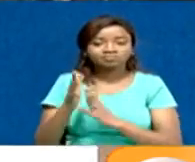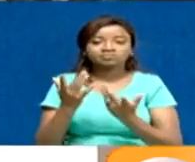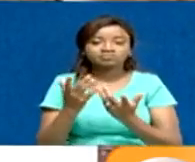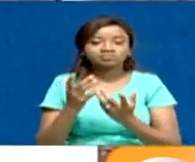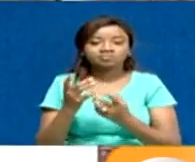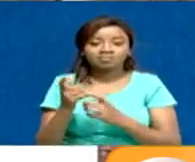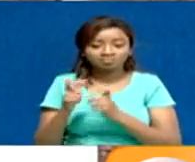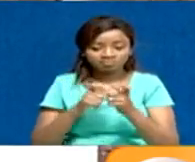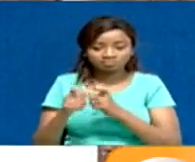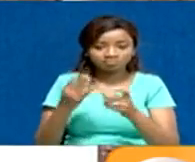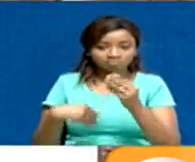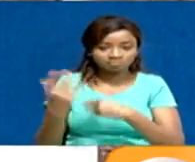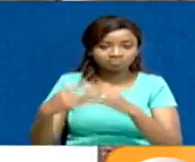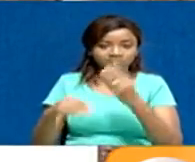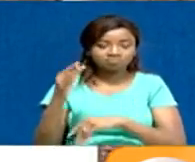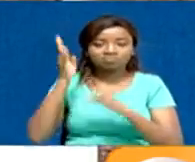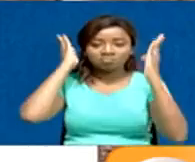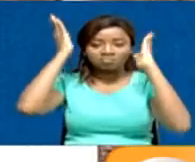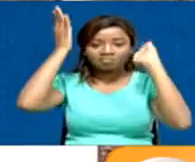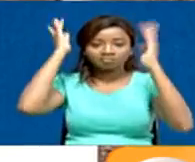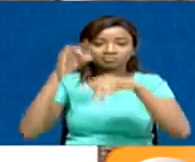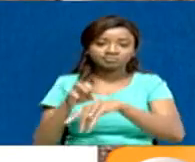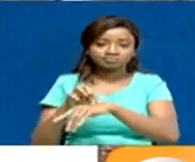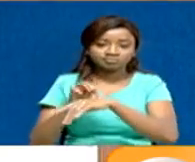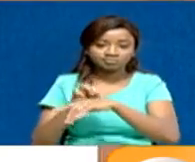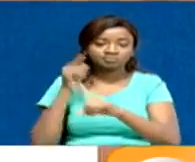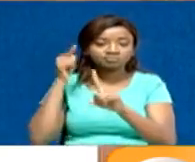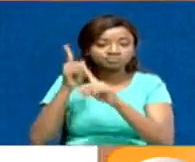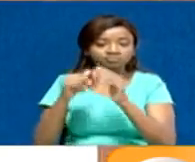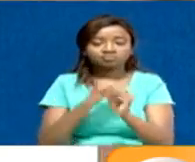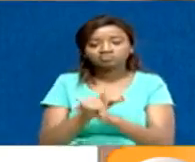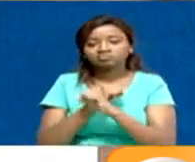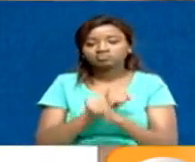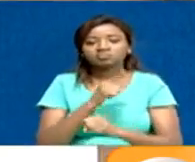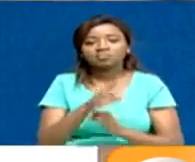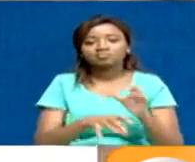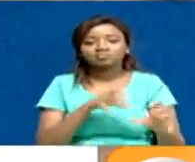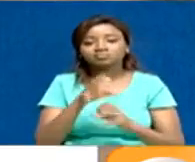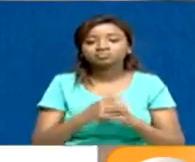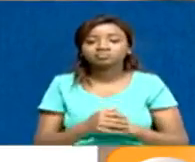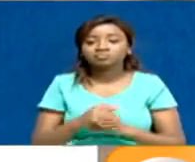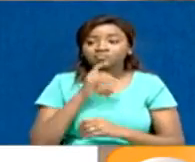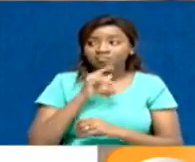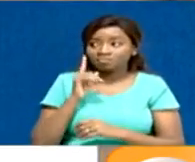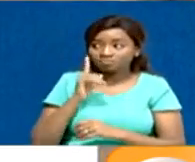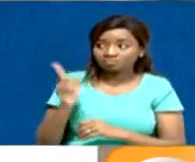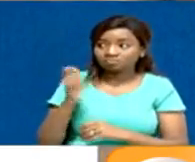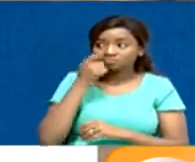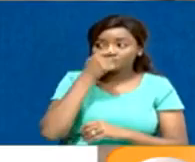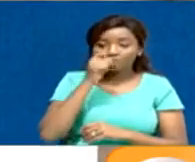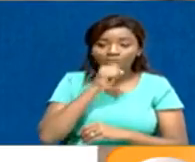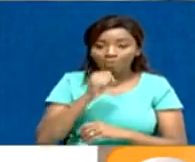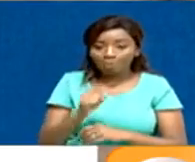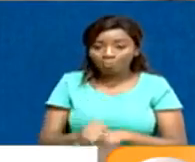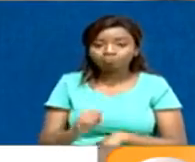haramu ya ngozi ya punda, kwa lengo la kulinda vizazi vijavyo vya wanyama hawa. Licha ya umri wake, mzee Longole